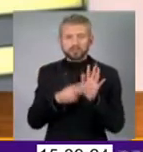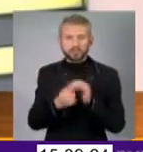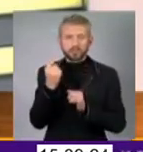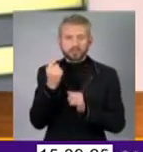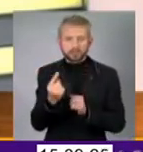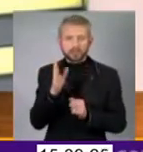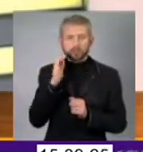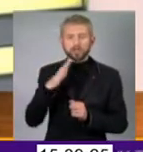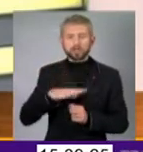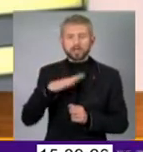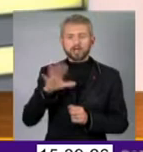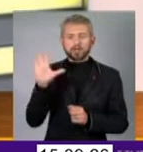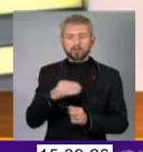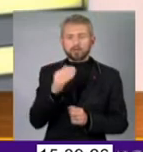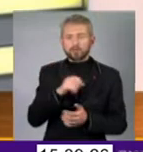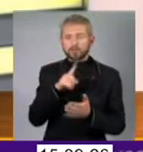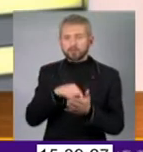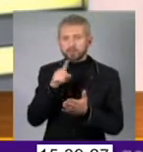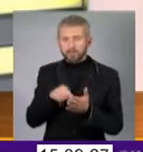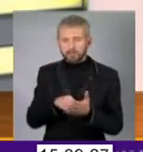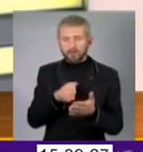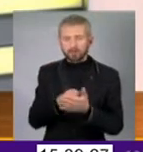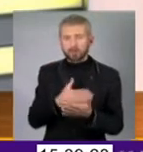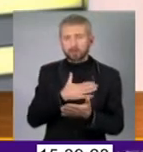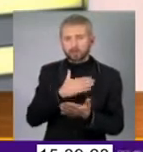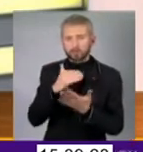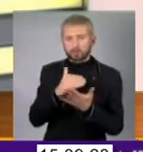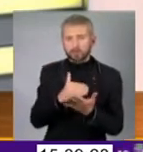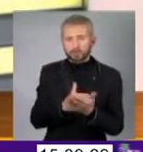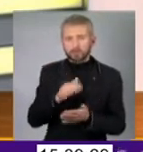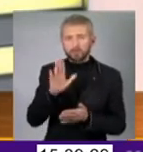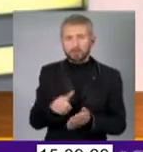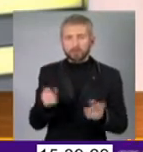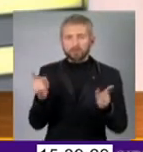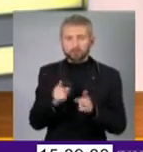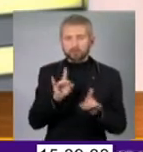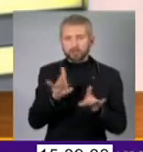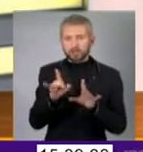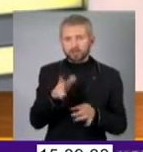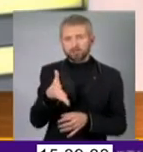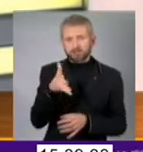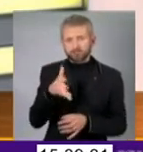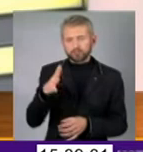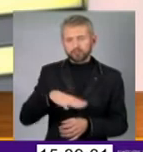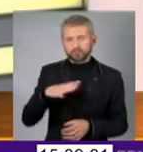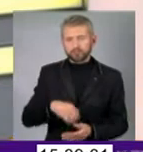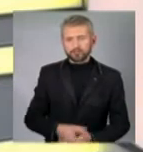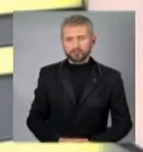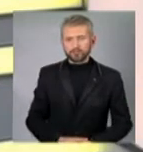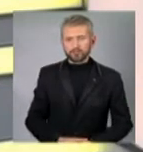223-0971. Ми будемо чекати всі ваші запитання до нашого прямого ефіру після невеличкої реклами. Будьте з нами і не